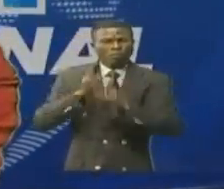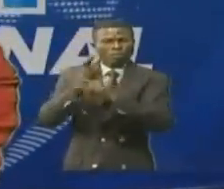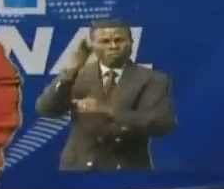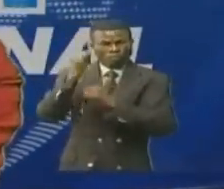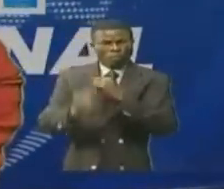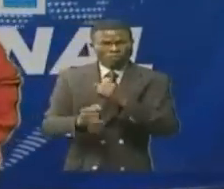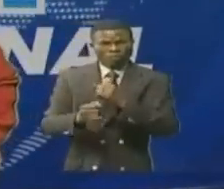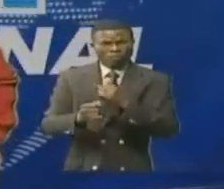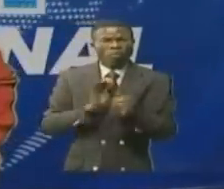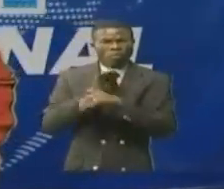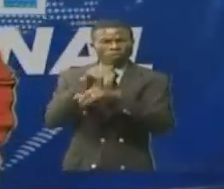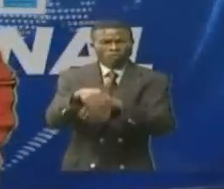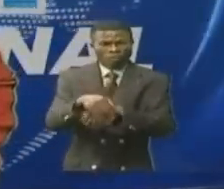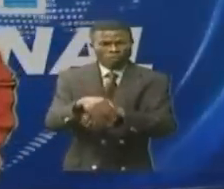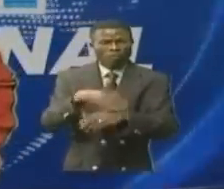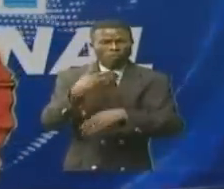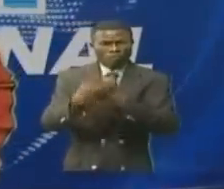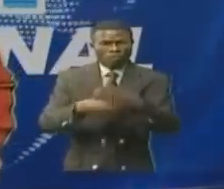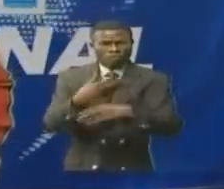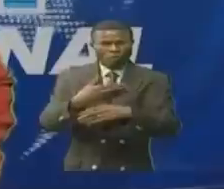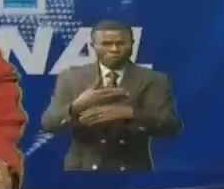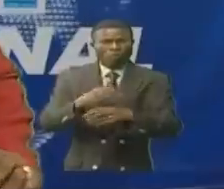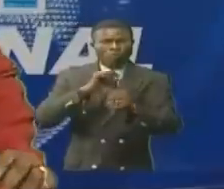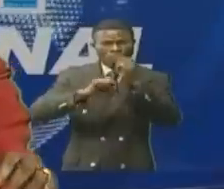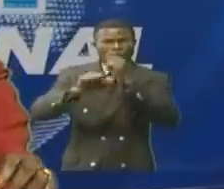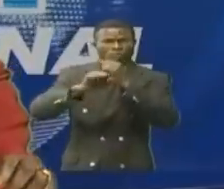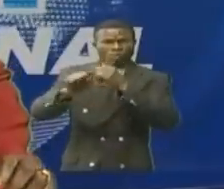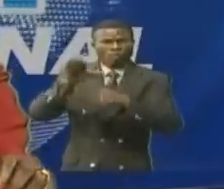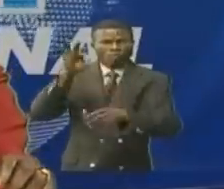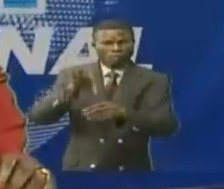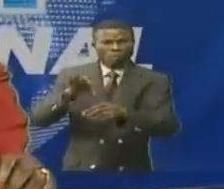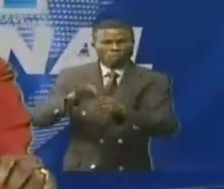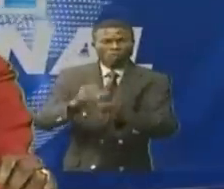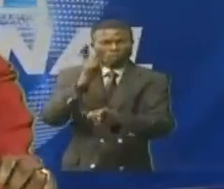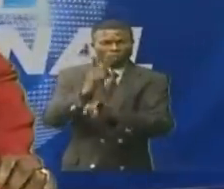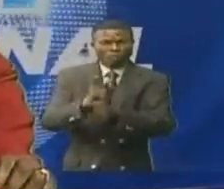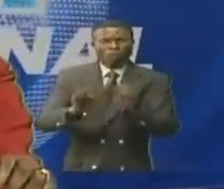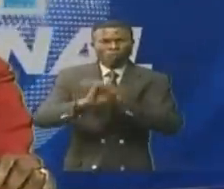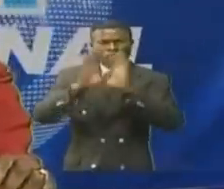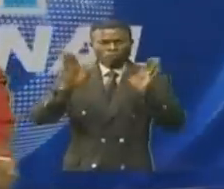va contribuer à assurer la promotion des élections crédibles